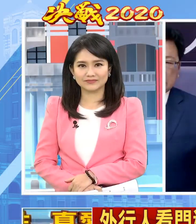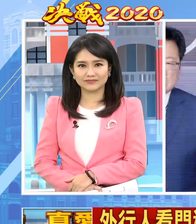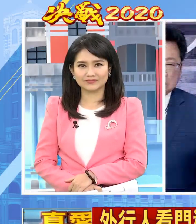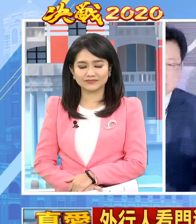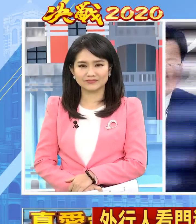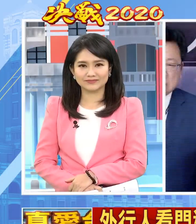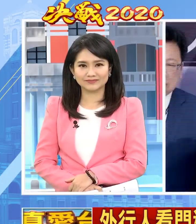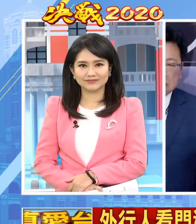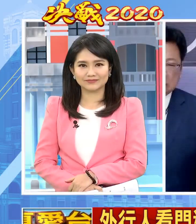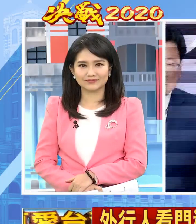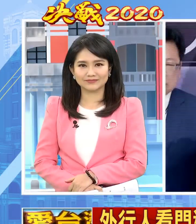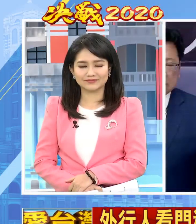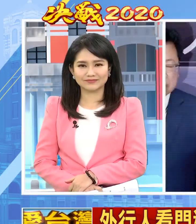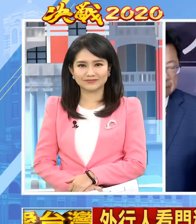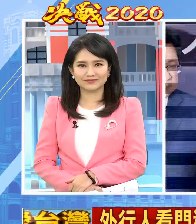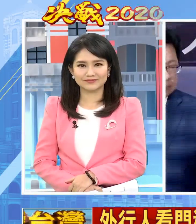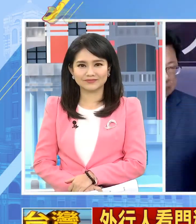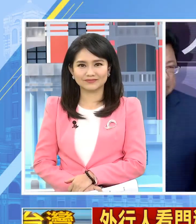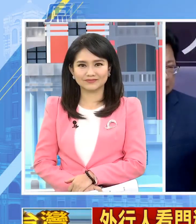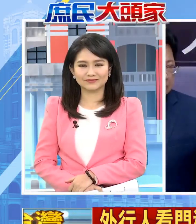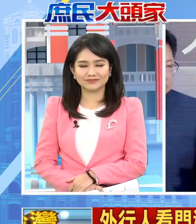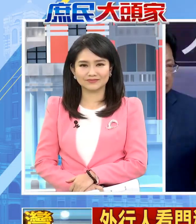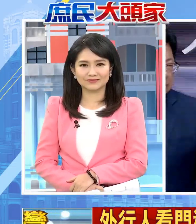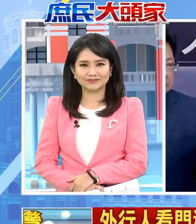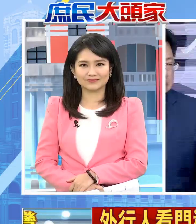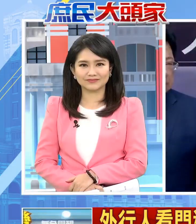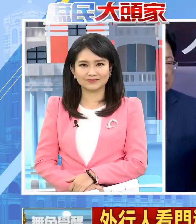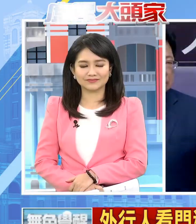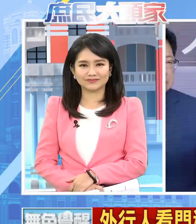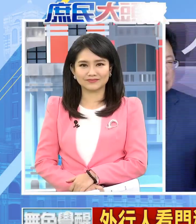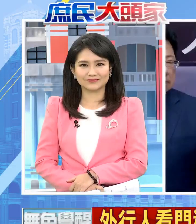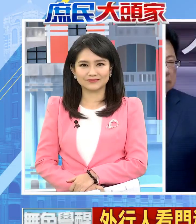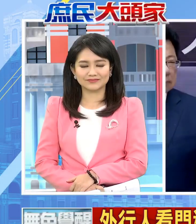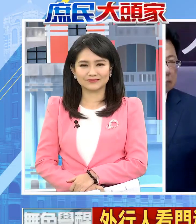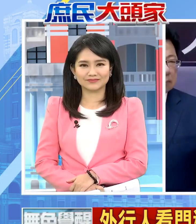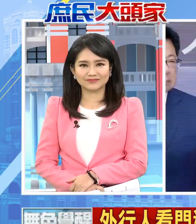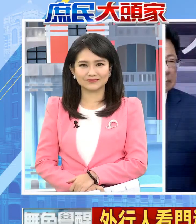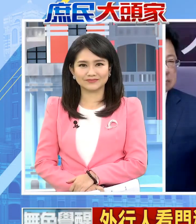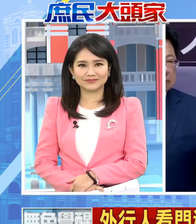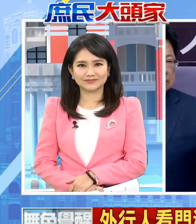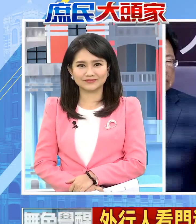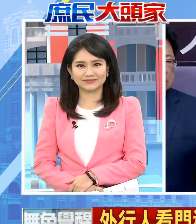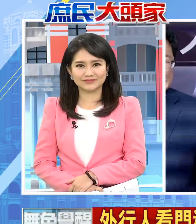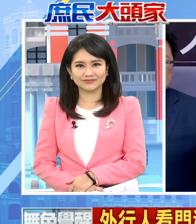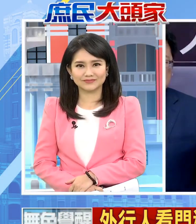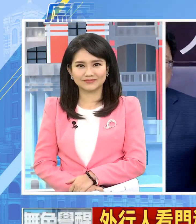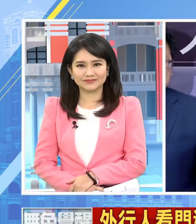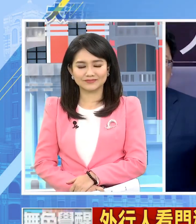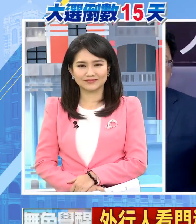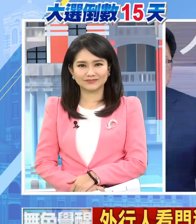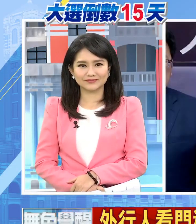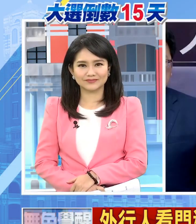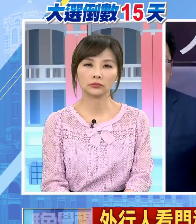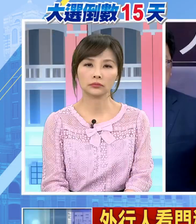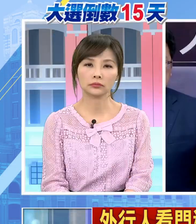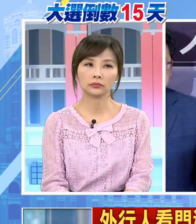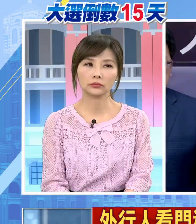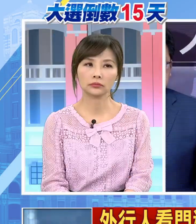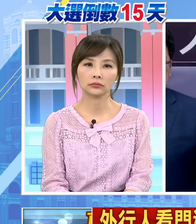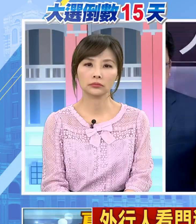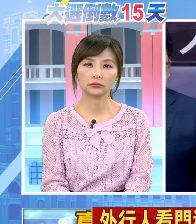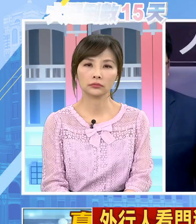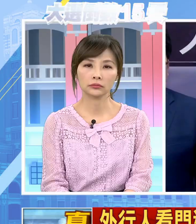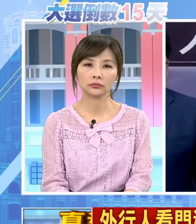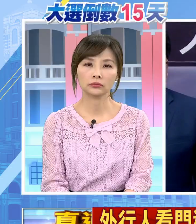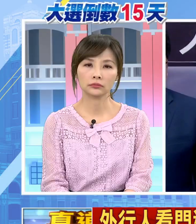我刚才在政见发表会也谈过了，这个中国的航空母舰行经台湾海峡啊，这是看得见的威